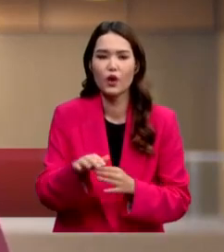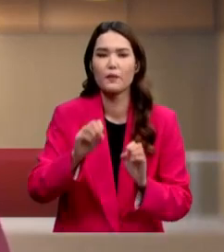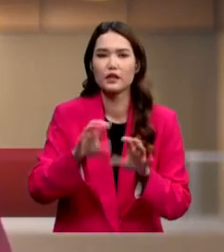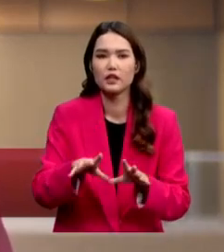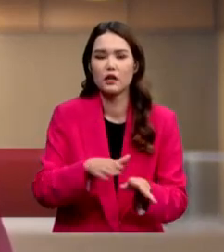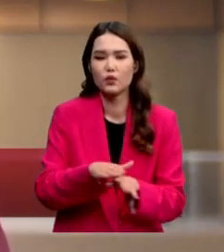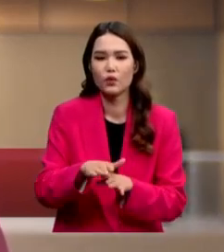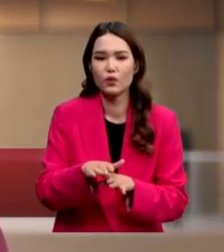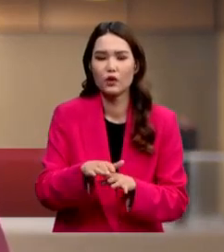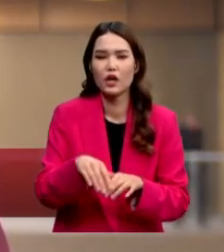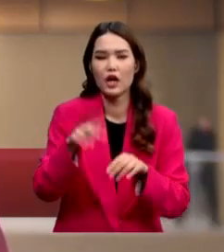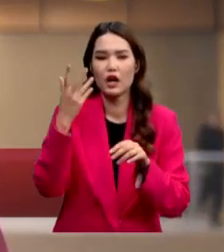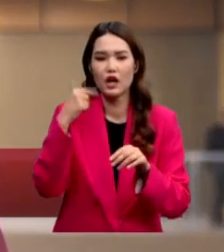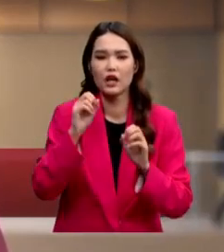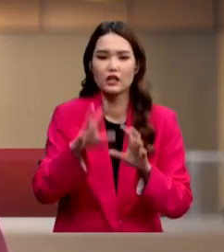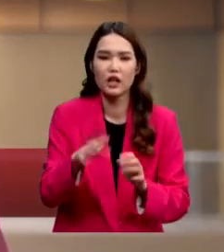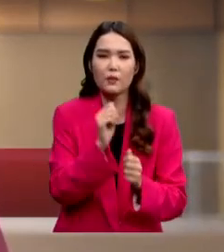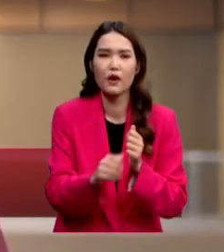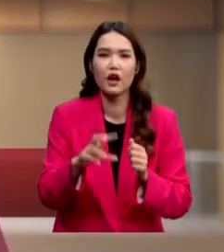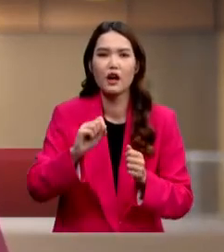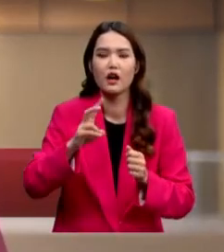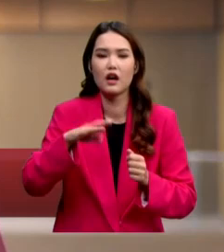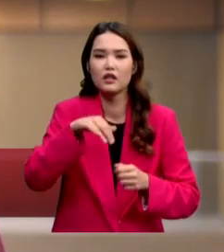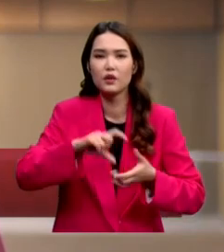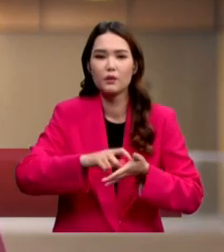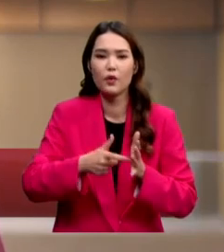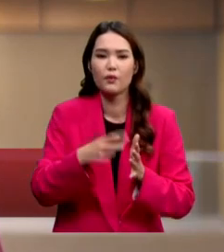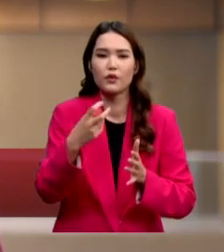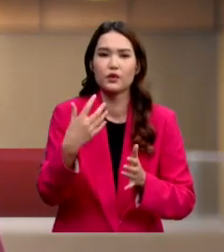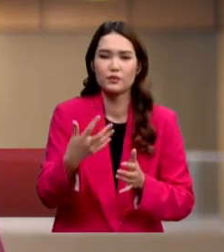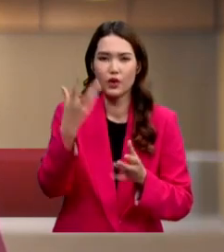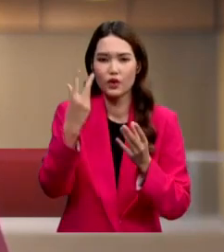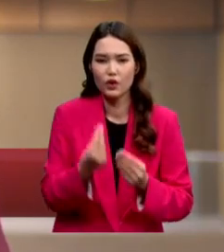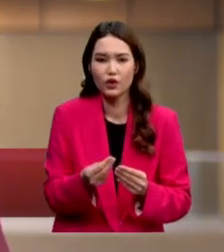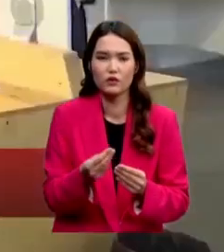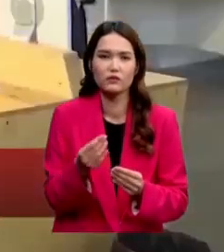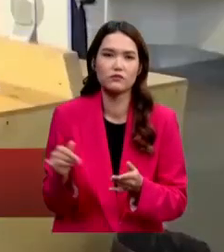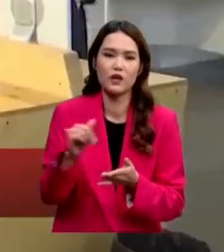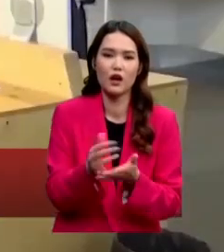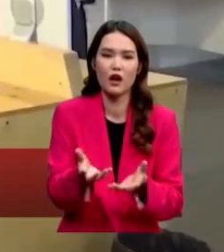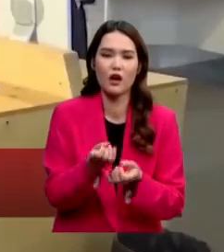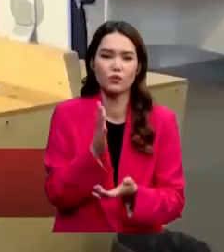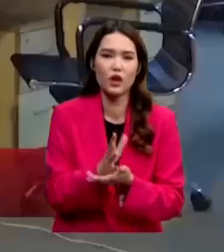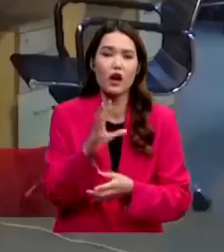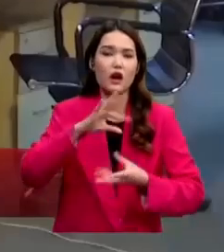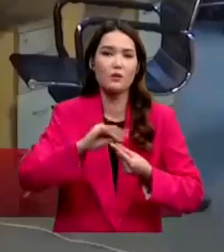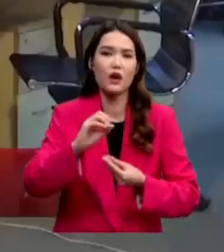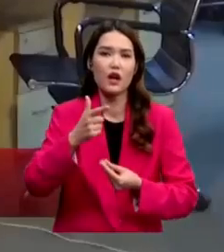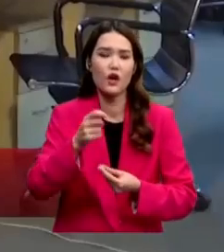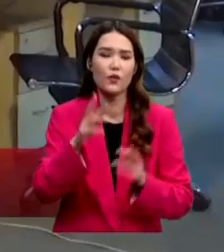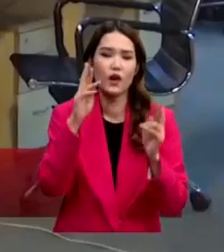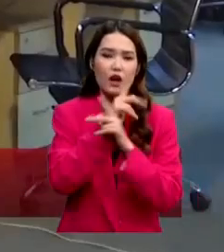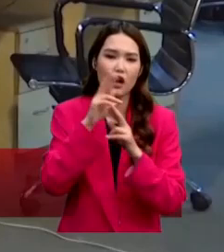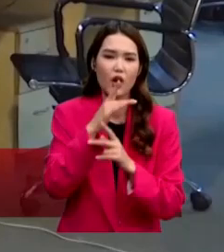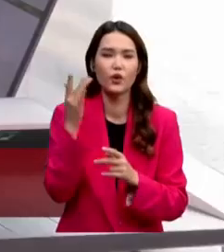керек. Тапсырыс АХАЖ бөлімшесінің мамандарымен 2-5 күн аралығында өңделетін болады. Жалпы ЕГОВ-та мұндай қателіктің